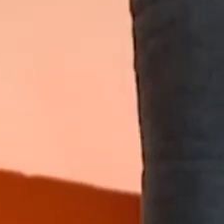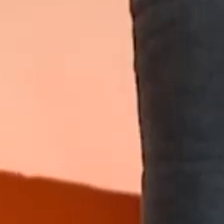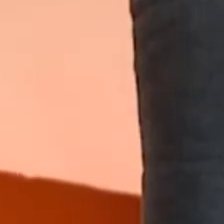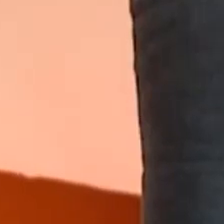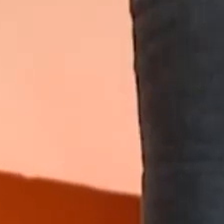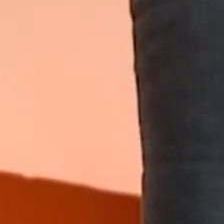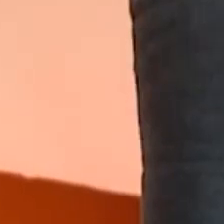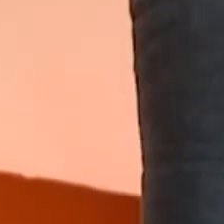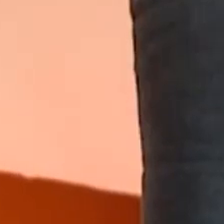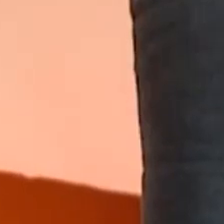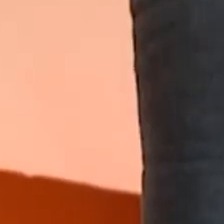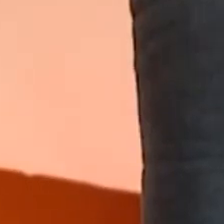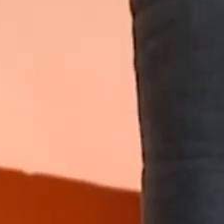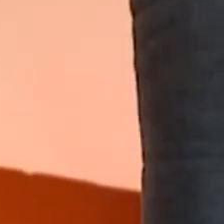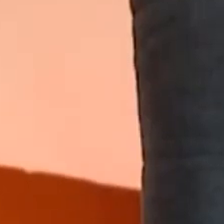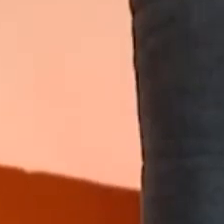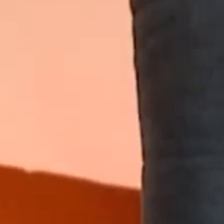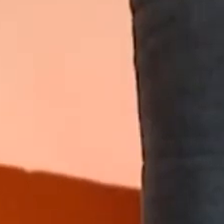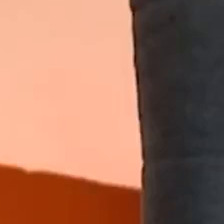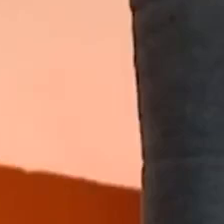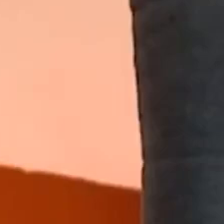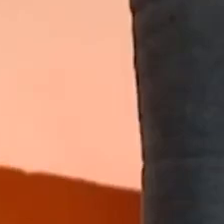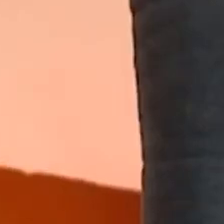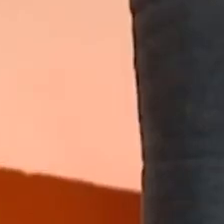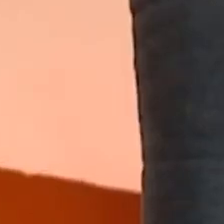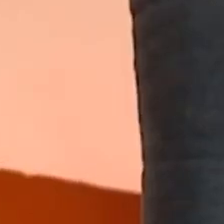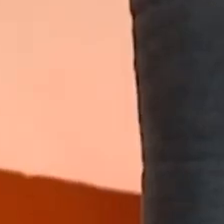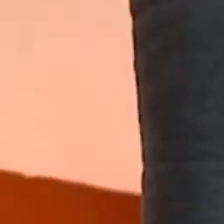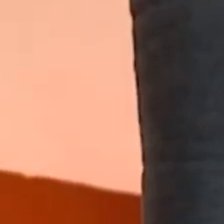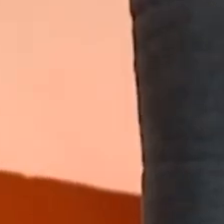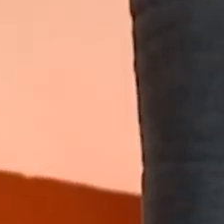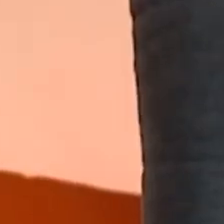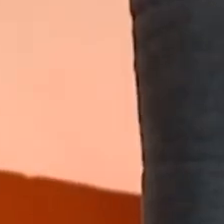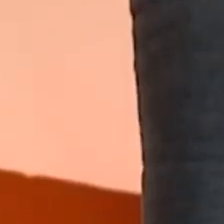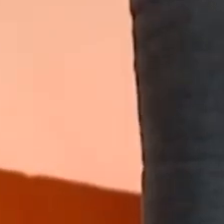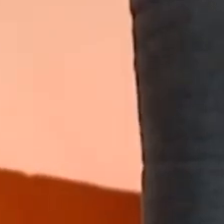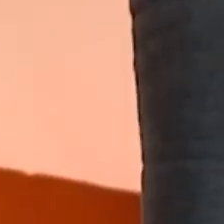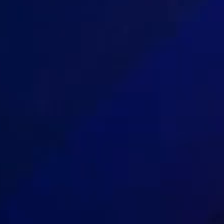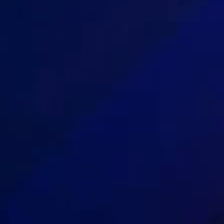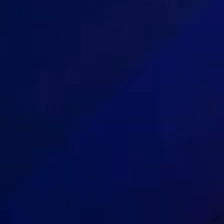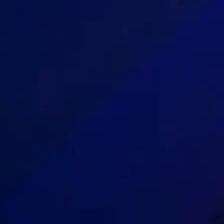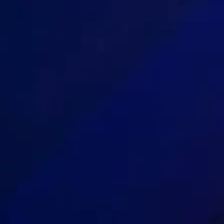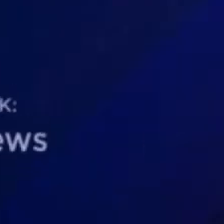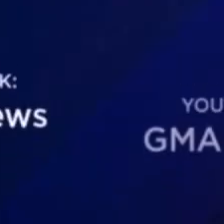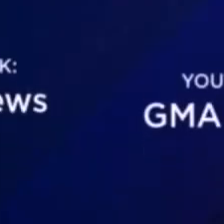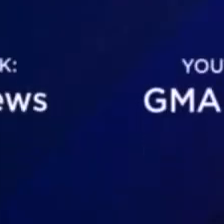maaari kami masubaybayan sa GMA Pinoy TV at www.gmanews.tv.